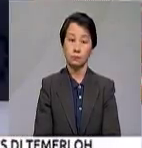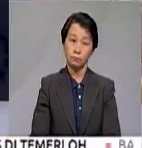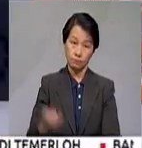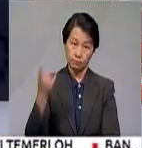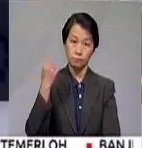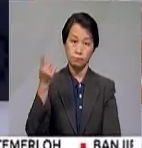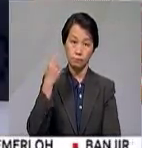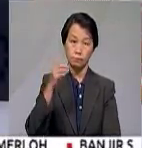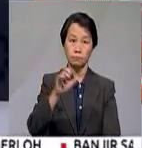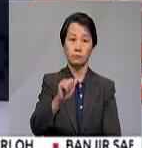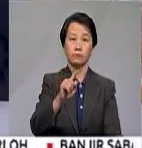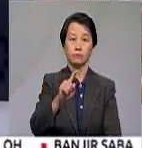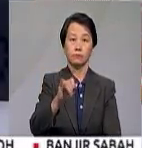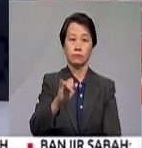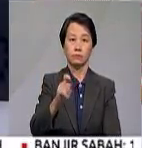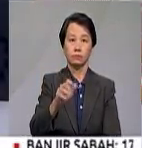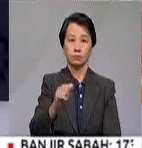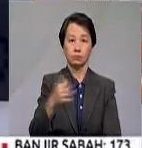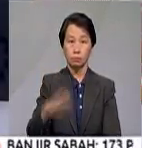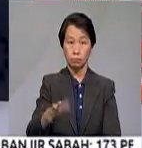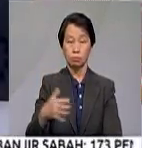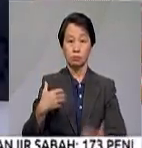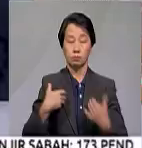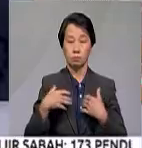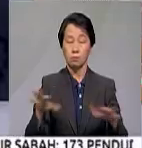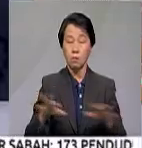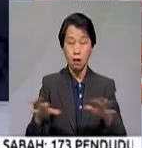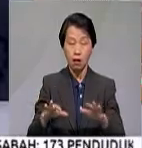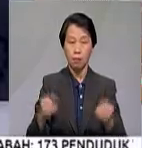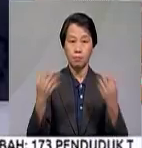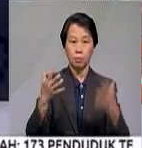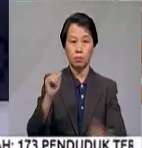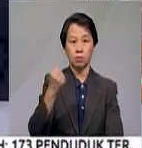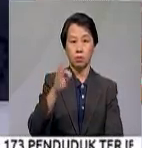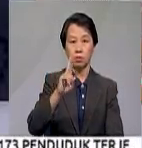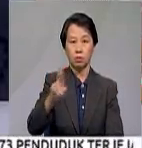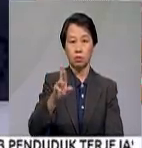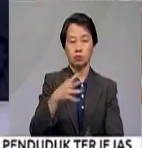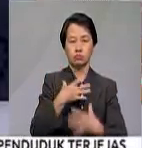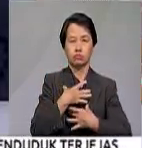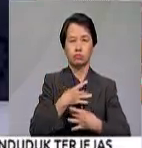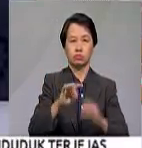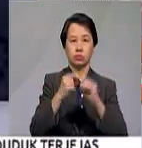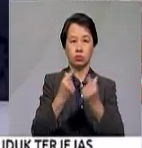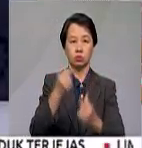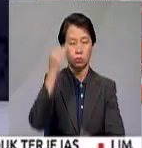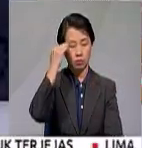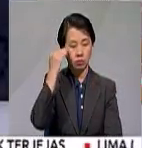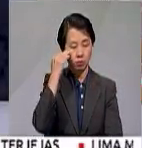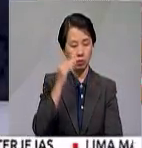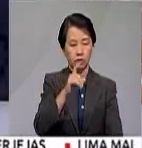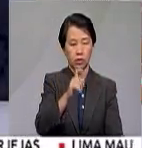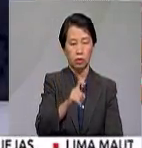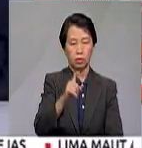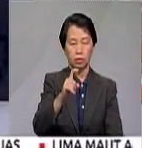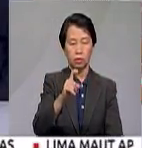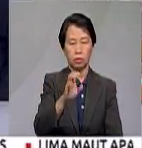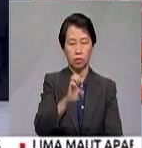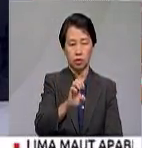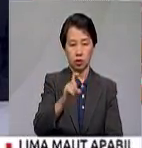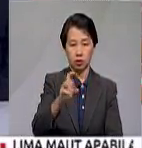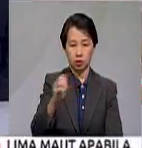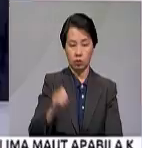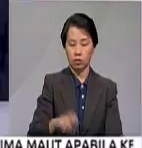Baik, baru-baru ini Azjata Arena telah digegarkan oleh hampir 10,000 peminat kumpulan dari Korea, EXO. Ya,